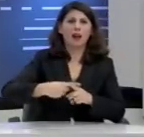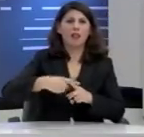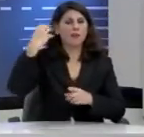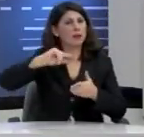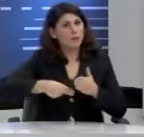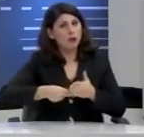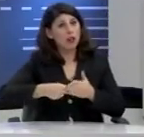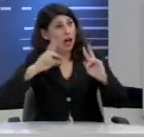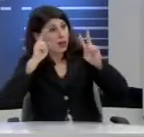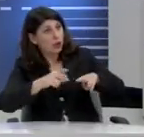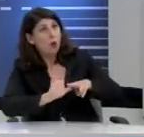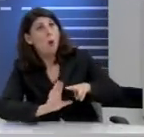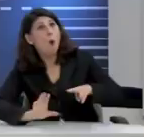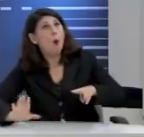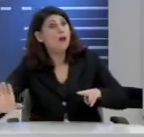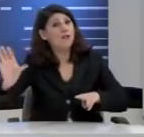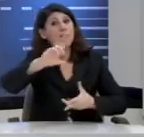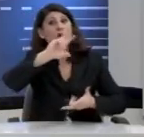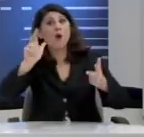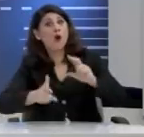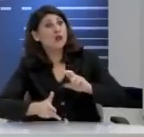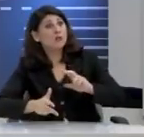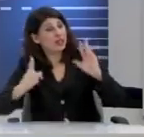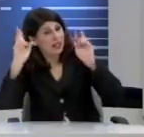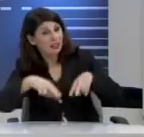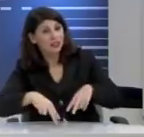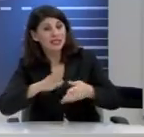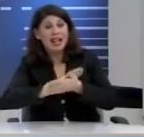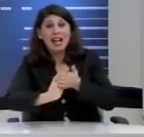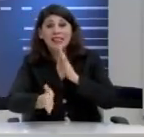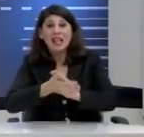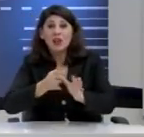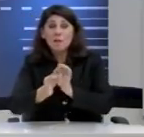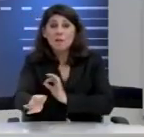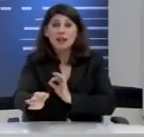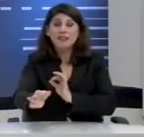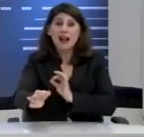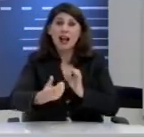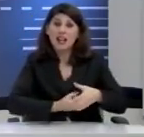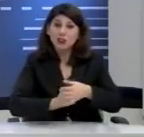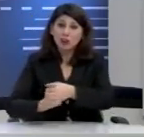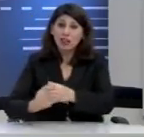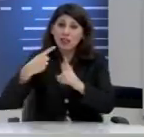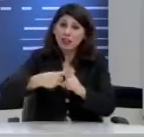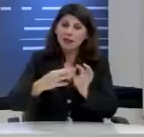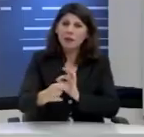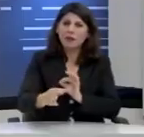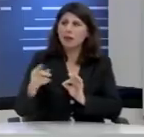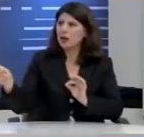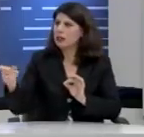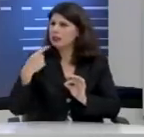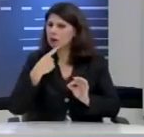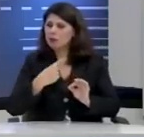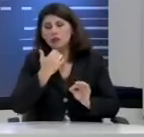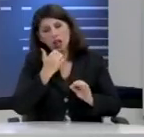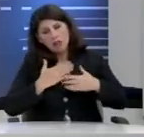το αναγνωρίζει ολόκληρη η Ευρώπη. Όλος ο κόσμος το αναγνωρίζει, τελειώνουν τα μέτρα της λιτότητας, έρχονται μέτρα θετικά και εσείς αντί να πείτε εντάξει,